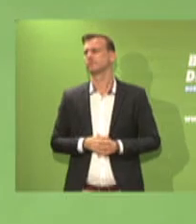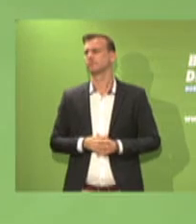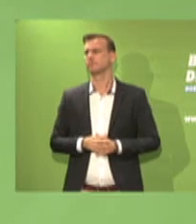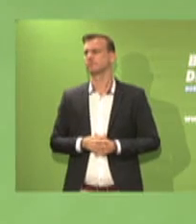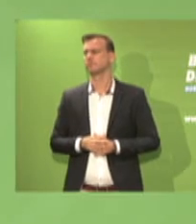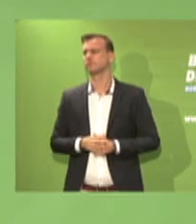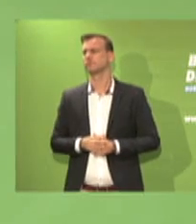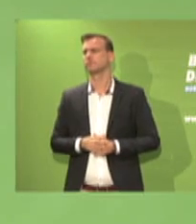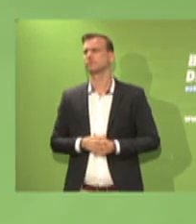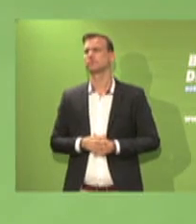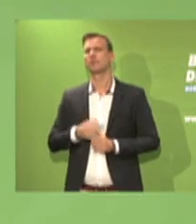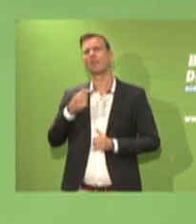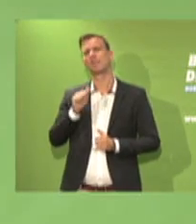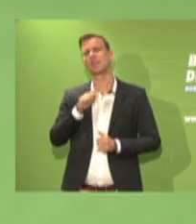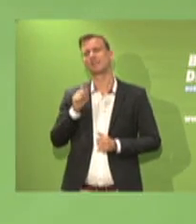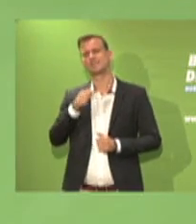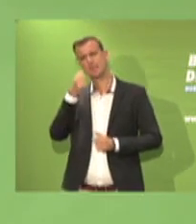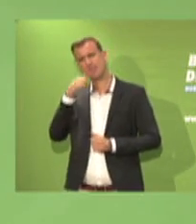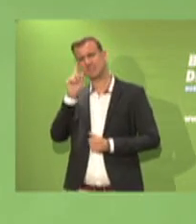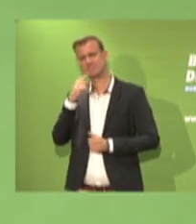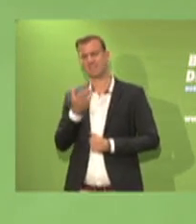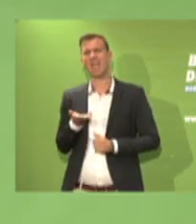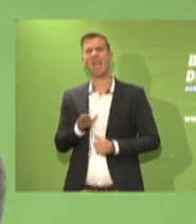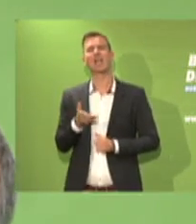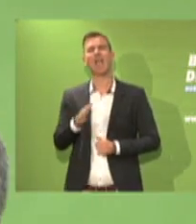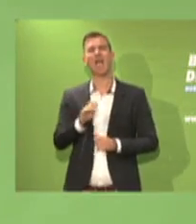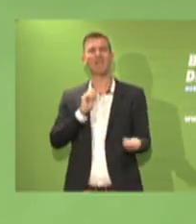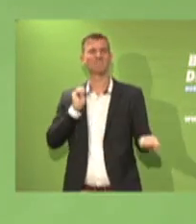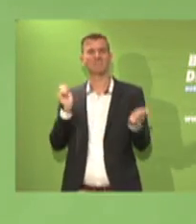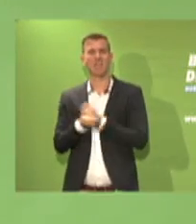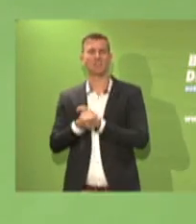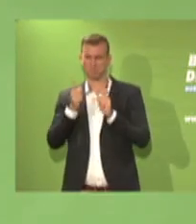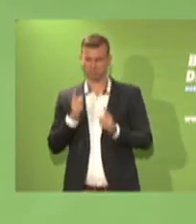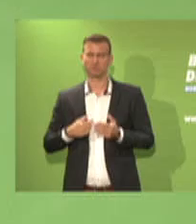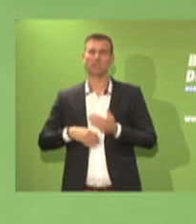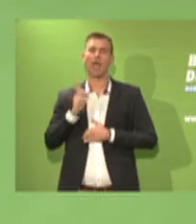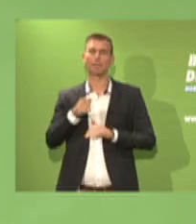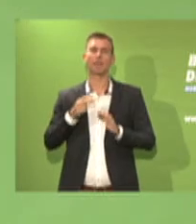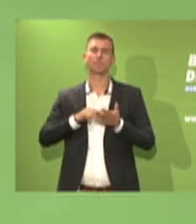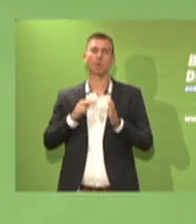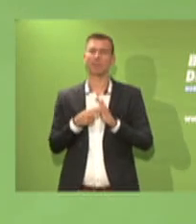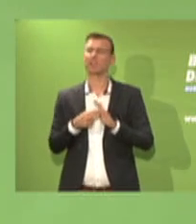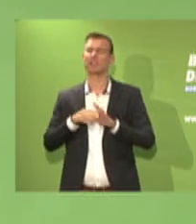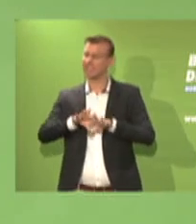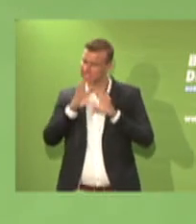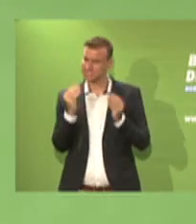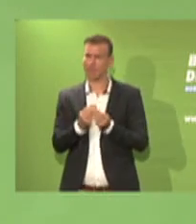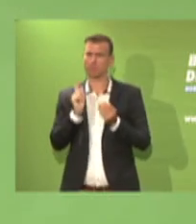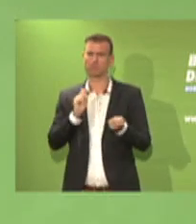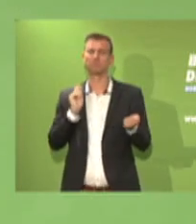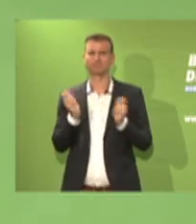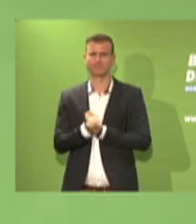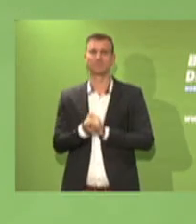Die Taz Berlin schrieb, die Agrarwende ist nötig, aber sie wird ein politisches Gesamtkunstwerk. Ich glaube, das ist